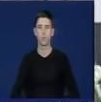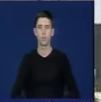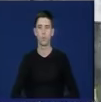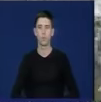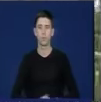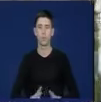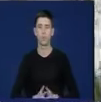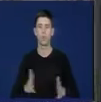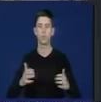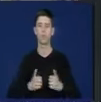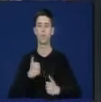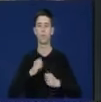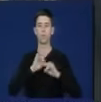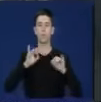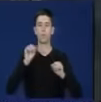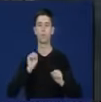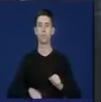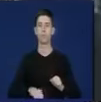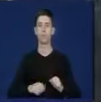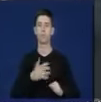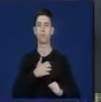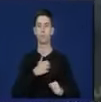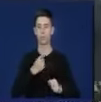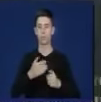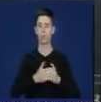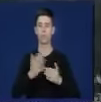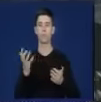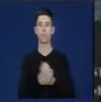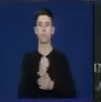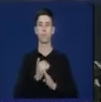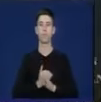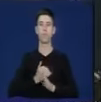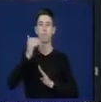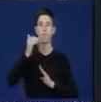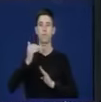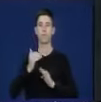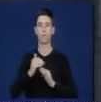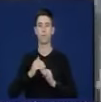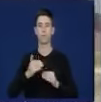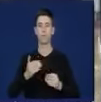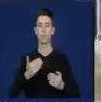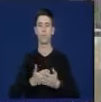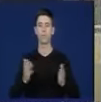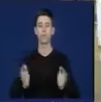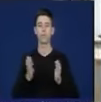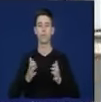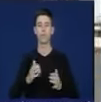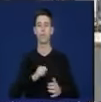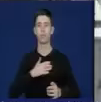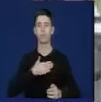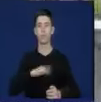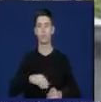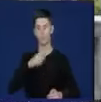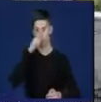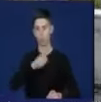Böyük fəxarətlə demək olar ki, Samit istədiyinə nail oldu. Özü də ən yüksək səviyyədə. Vətən yolunda canını fəda edib, ölümü